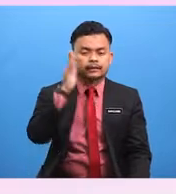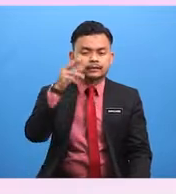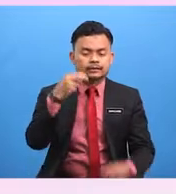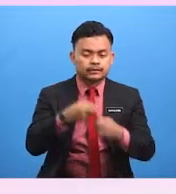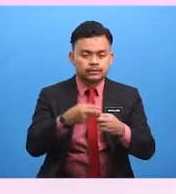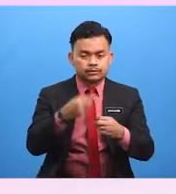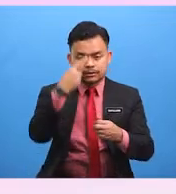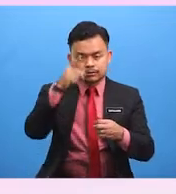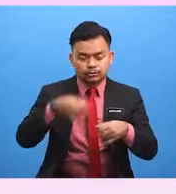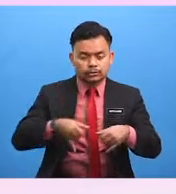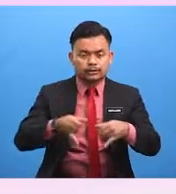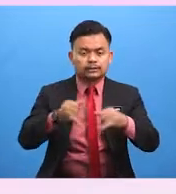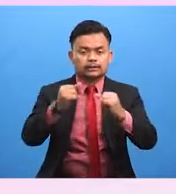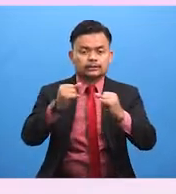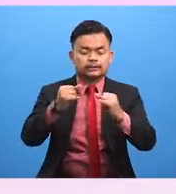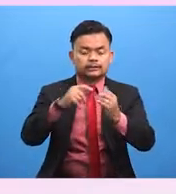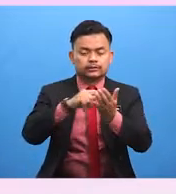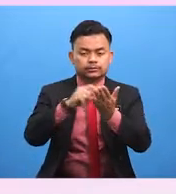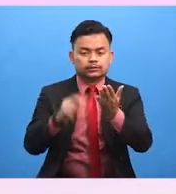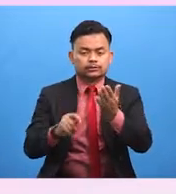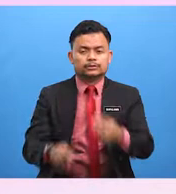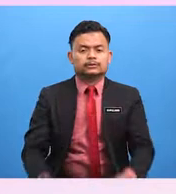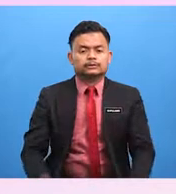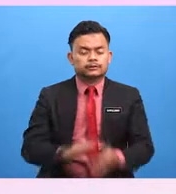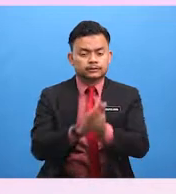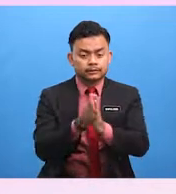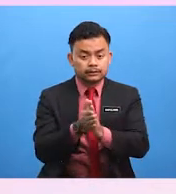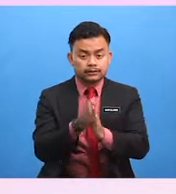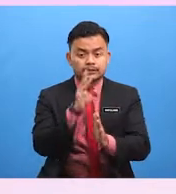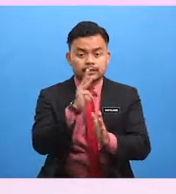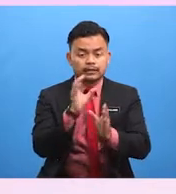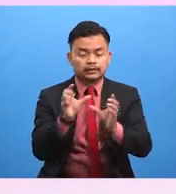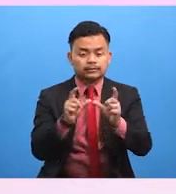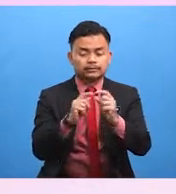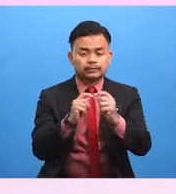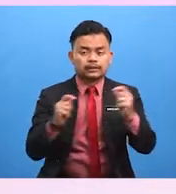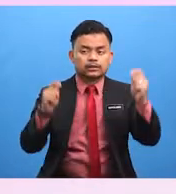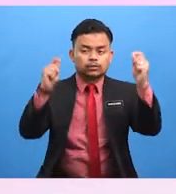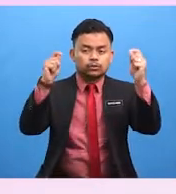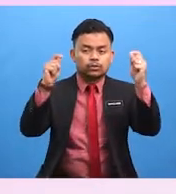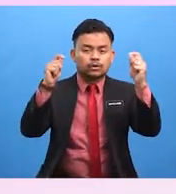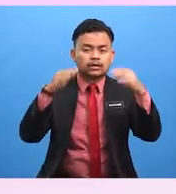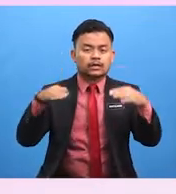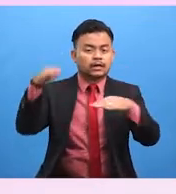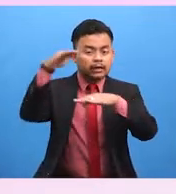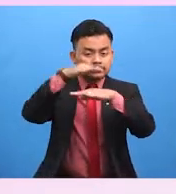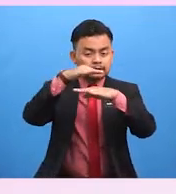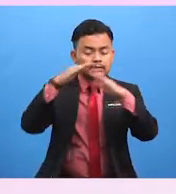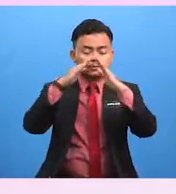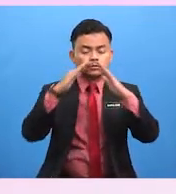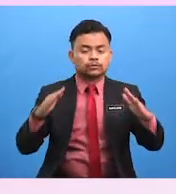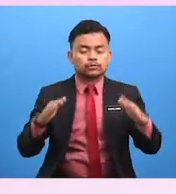turun dan menyebabkan air bertakung di atas bumbung rumah. Ia mungkin